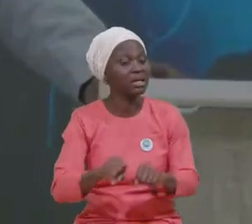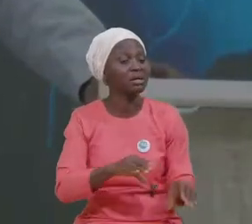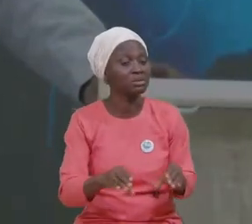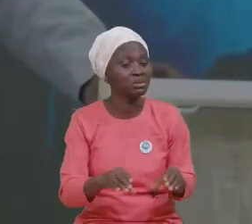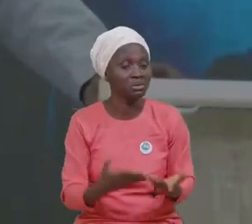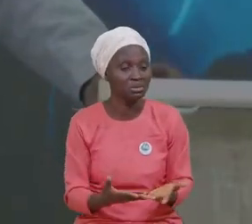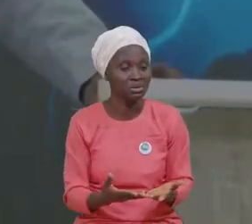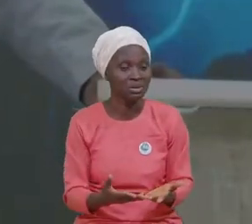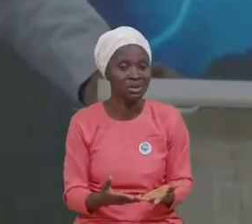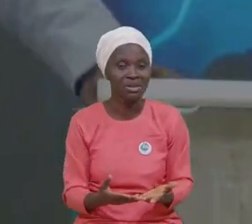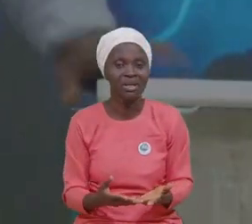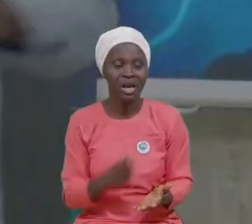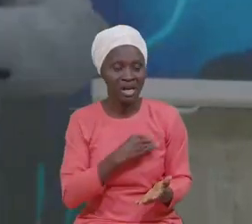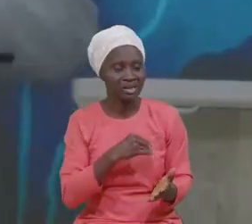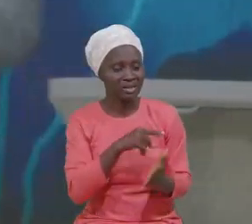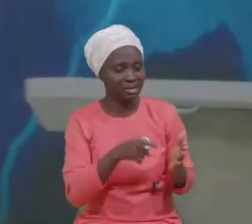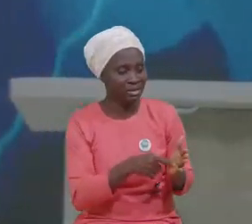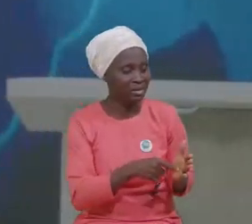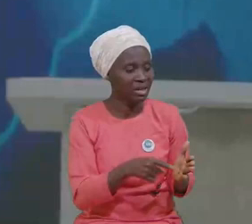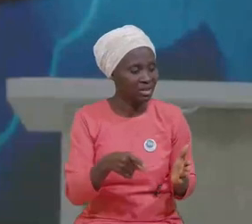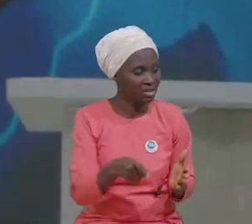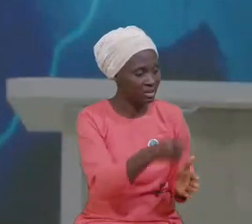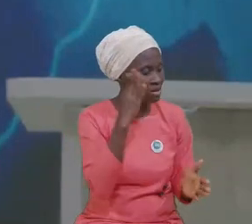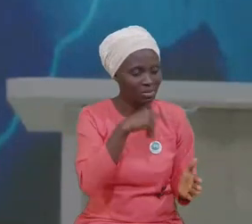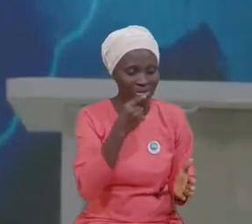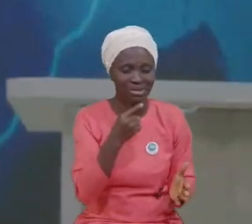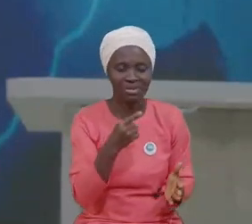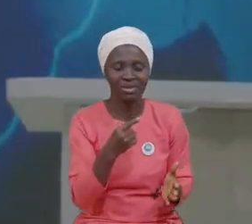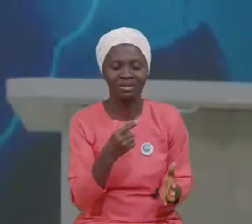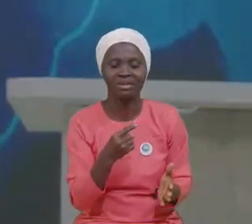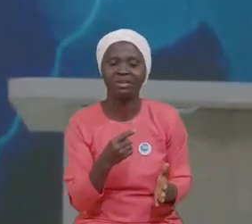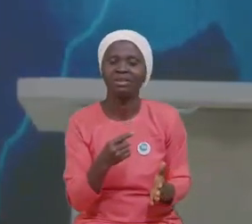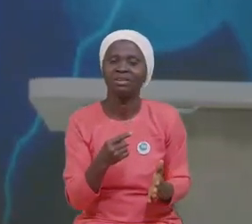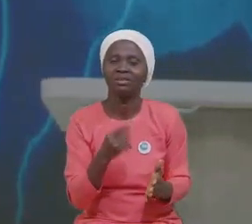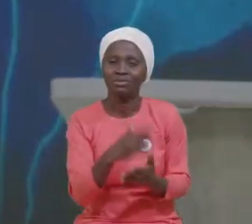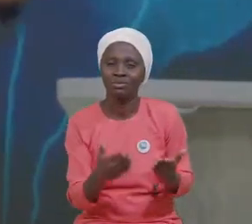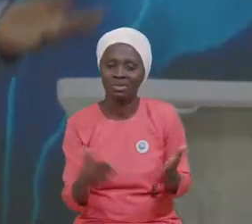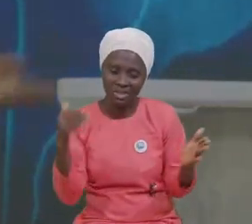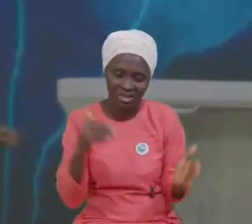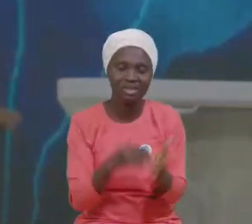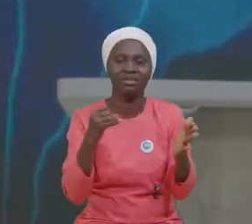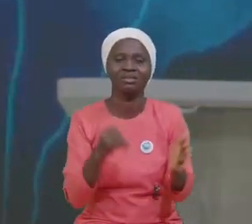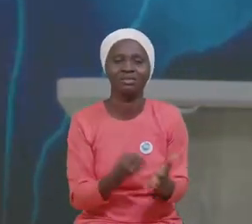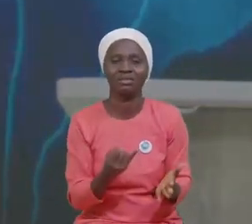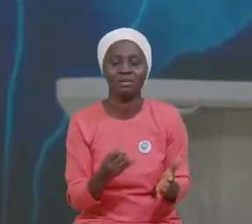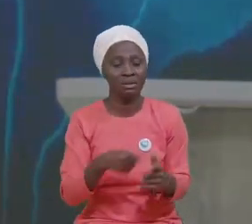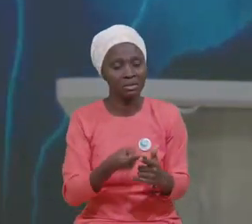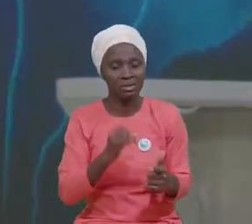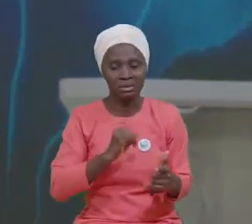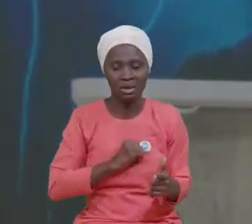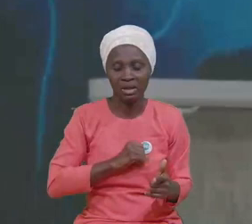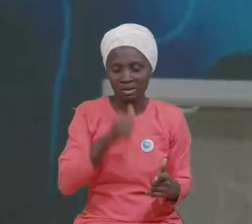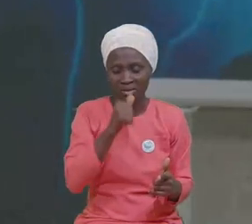puisse offrir, voilà ce qu'ils vont dire. Voici ce qu'ils vont dire. Alors, on s'assoit derrière et on abandonne, on